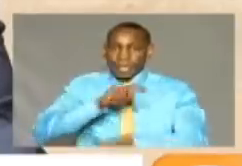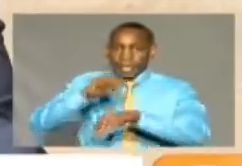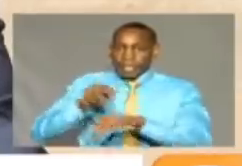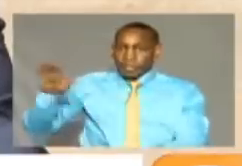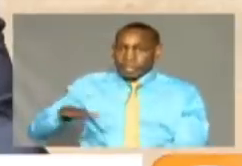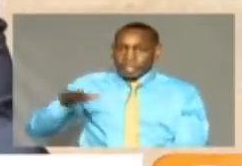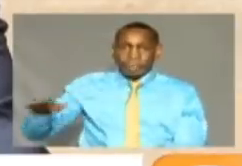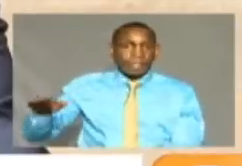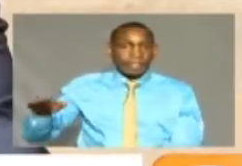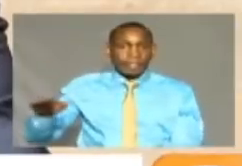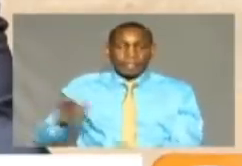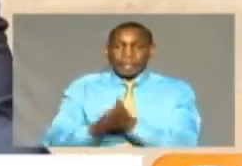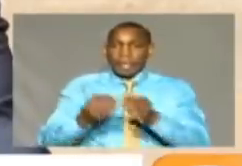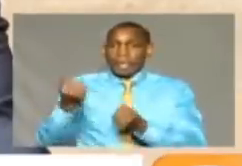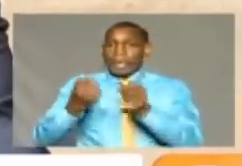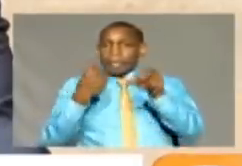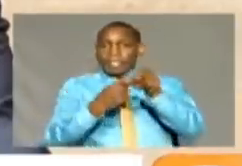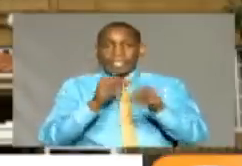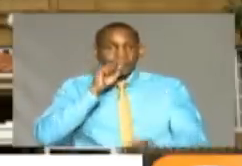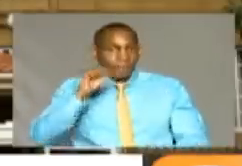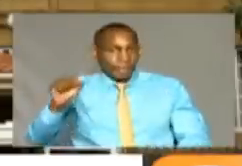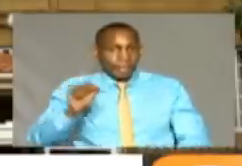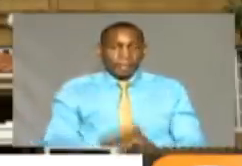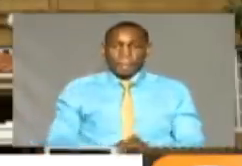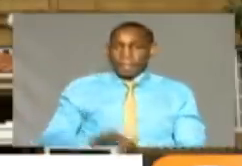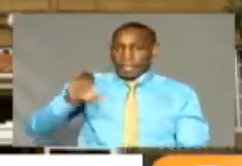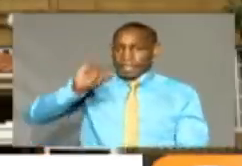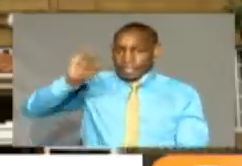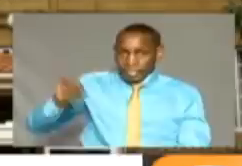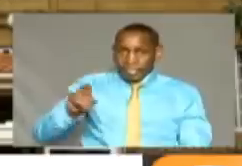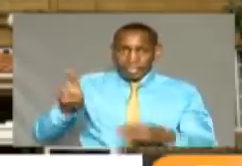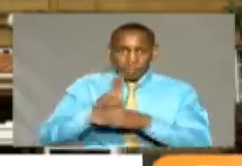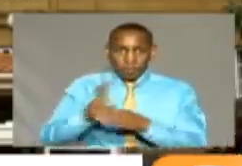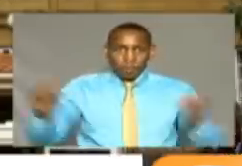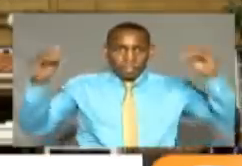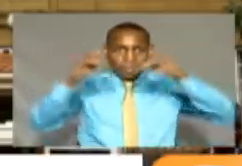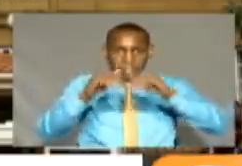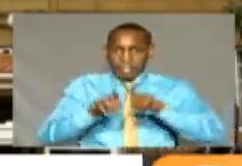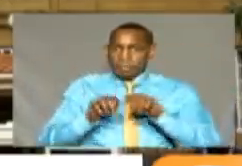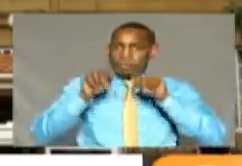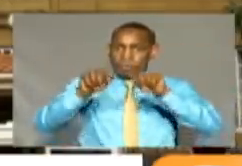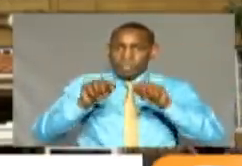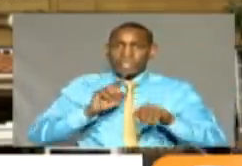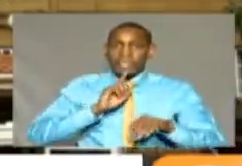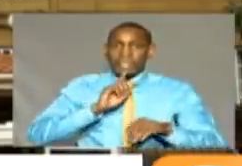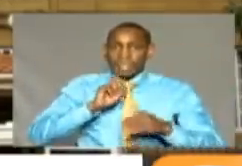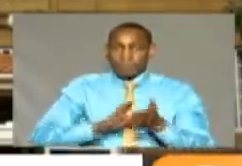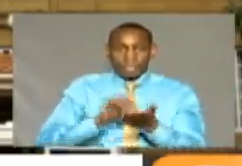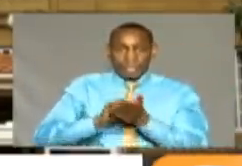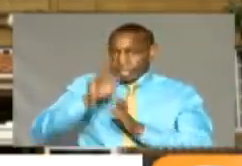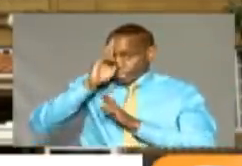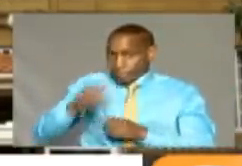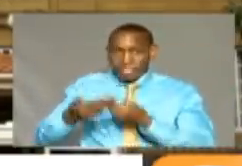Assembly, Mercedes 500. Maraga naye ametumia kikao hicho kufoka, akitoa cheche kuhusu heshima